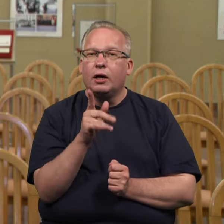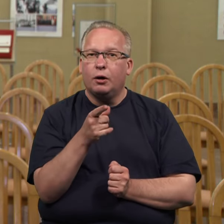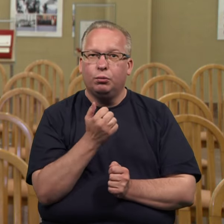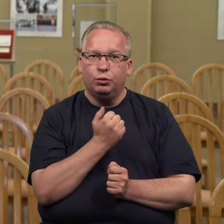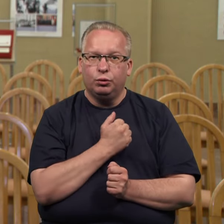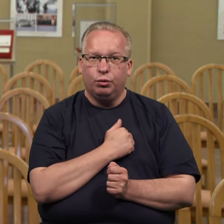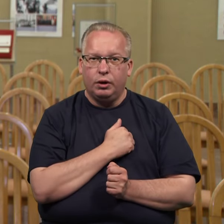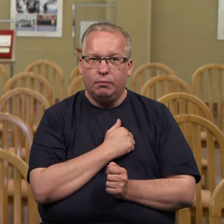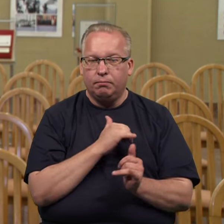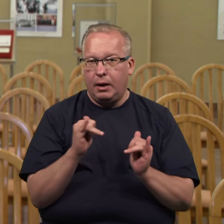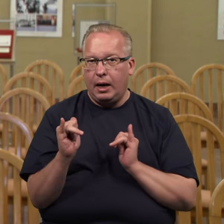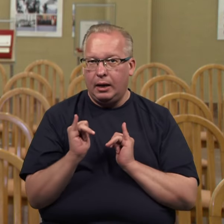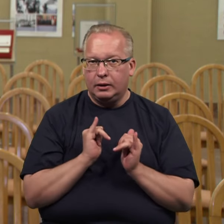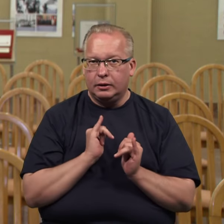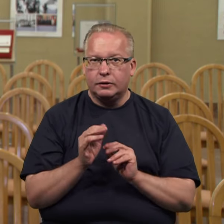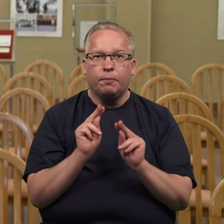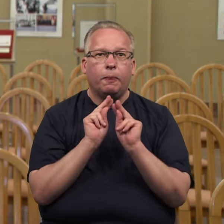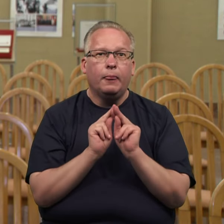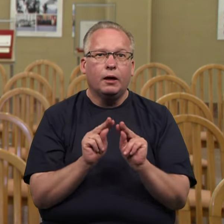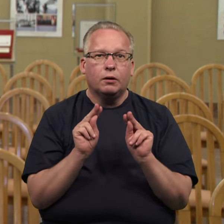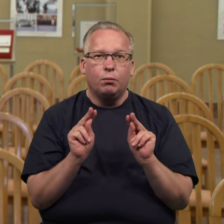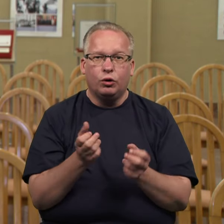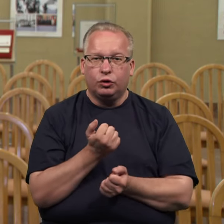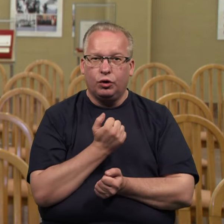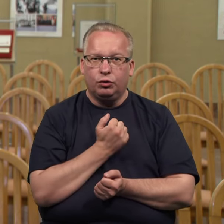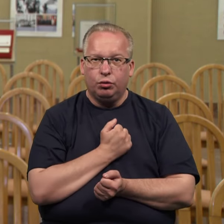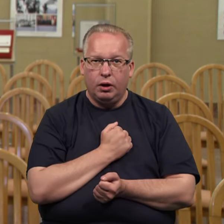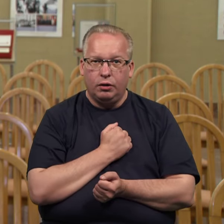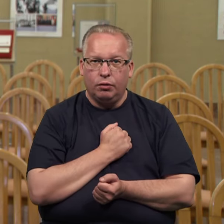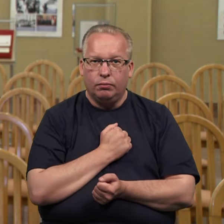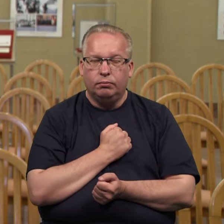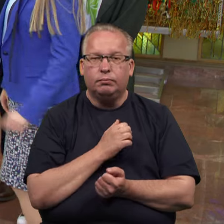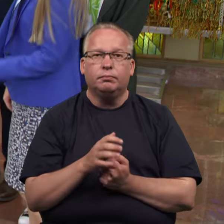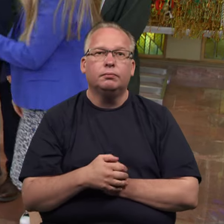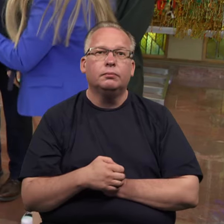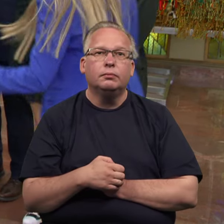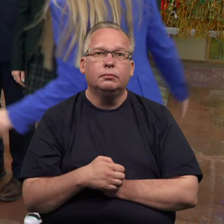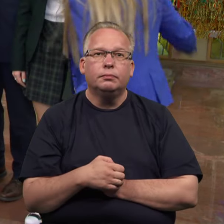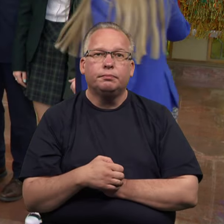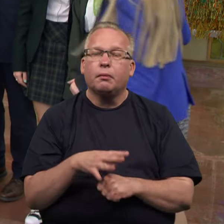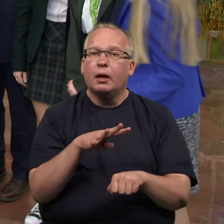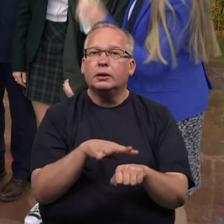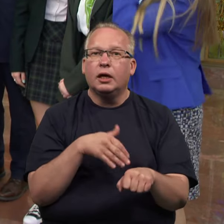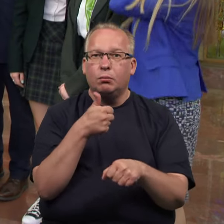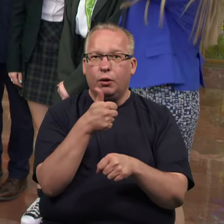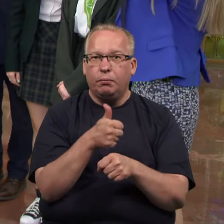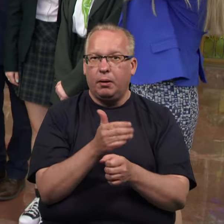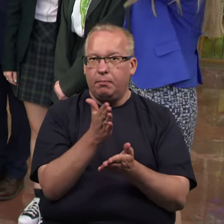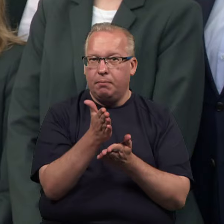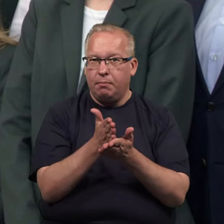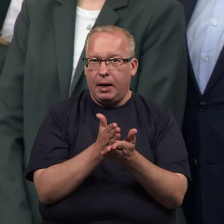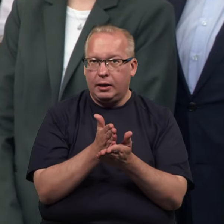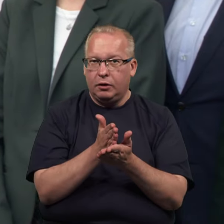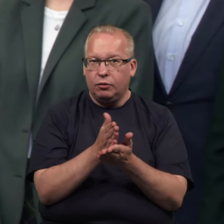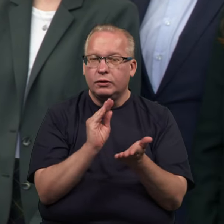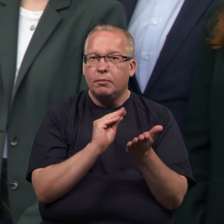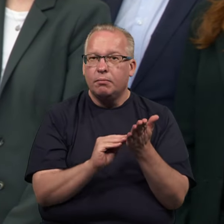elgtis. Ir žinoma mokytojai, aš turėjau nuostabius mokytojus Ignalinoje. Seimo pirmininko pareigos